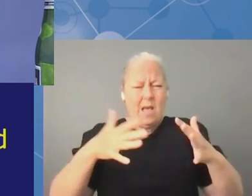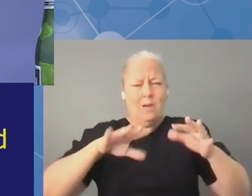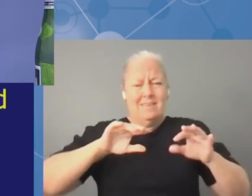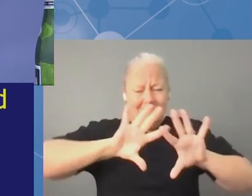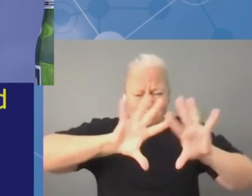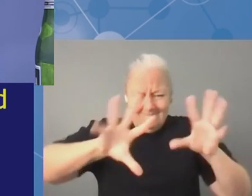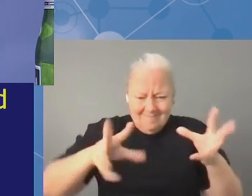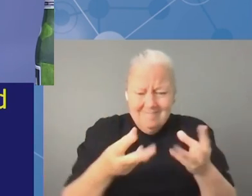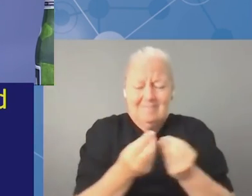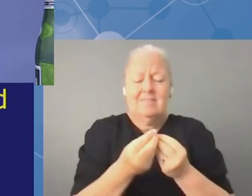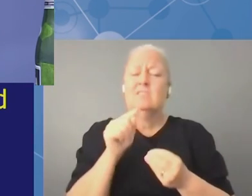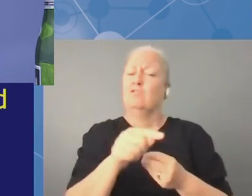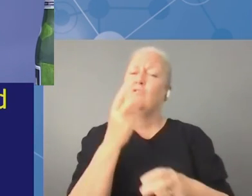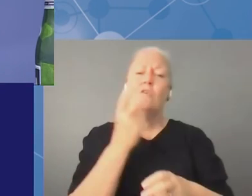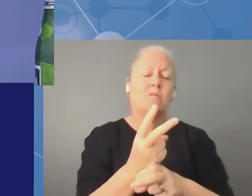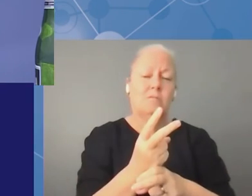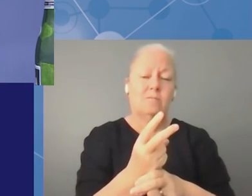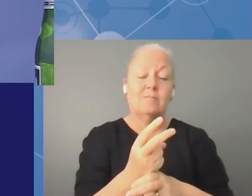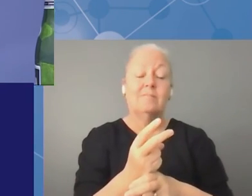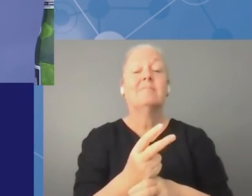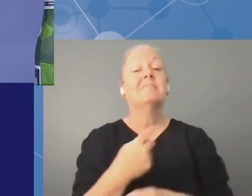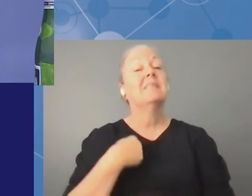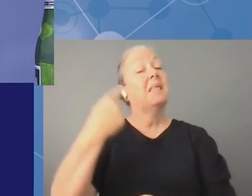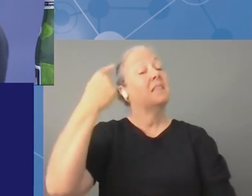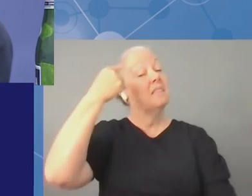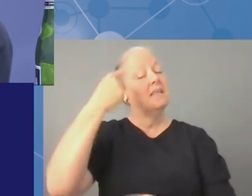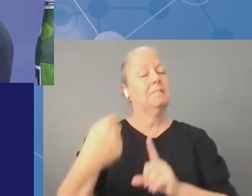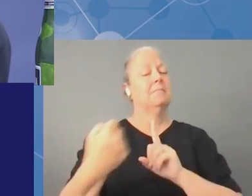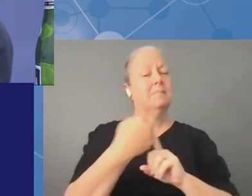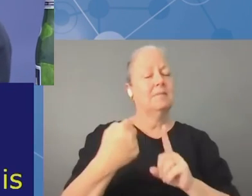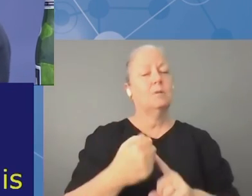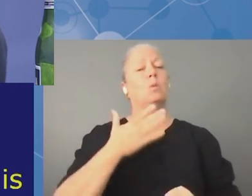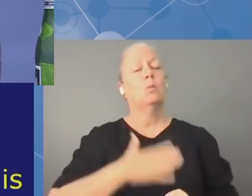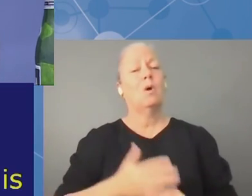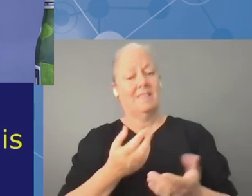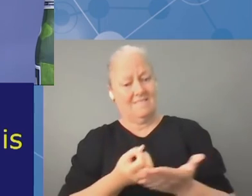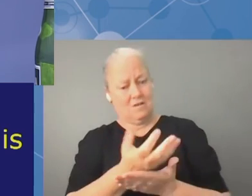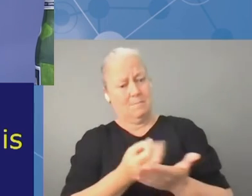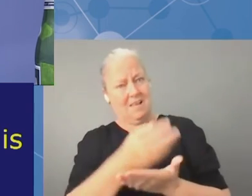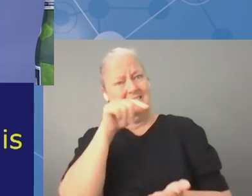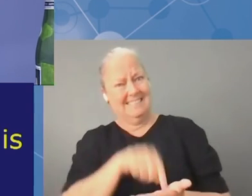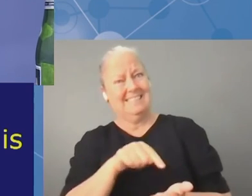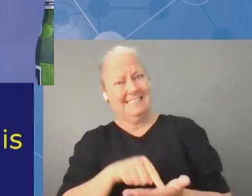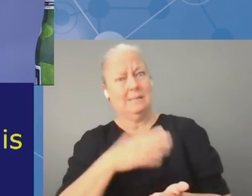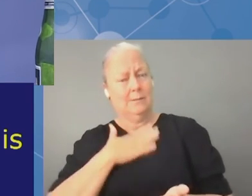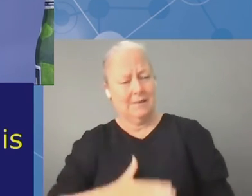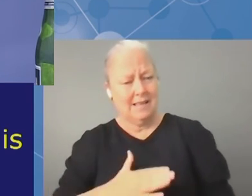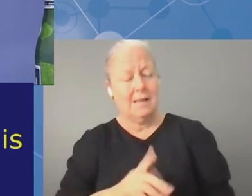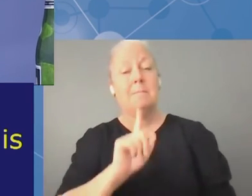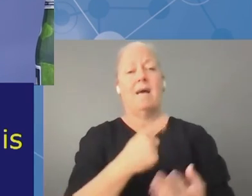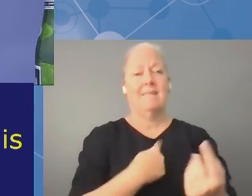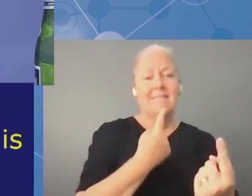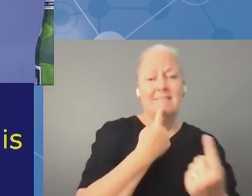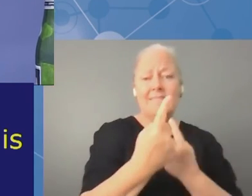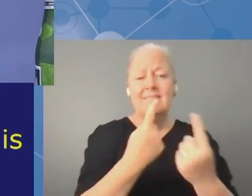Мы стараемся как-то найти баланс. Это очень трудно. Но вот что для меня особо